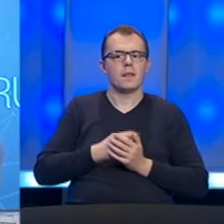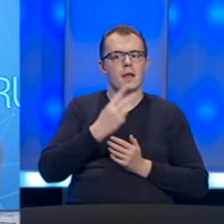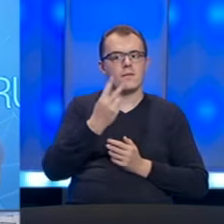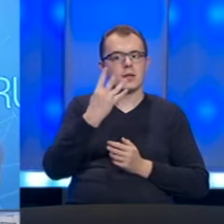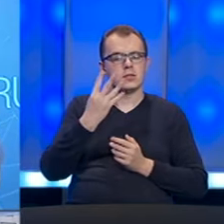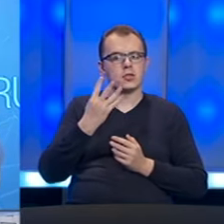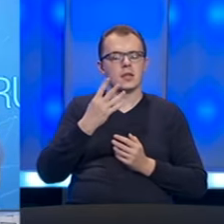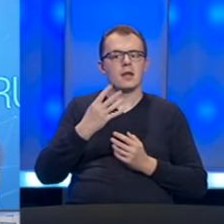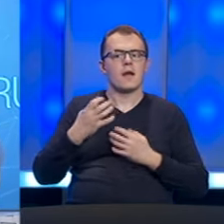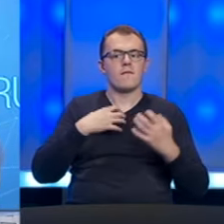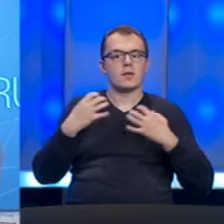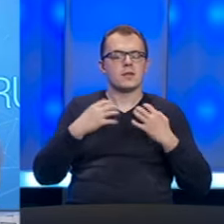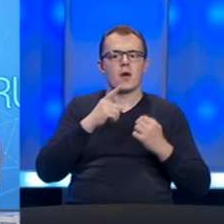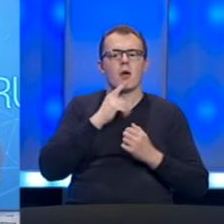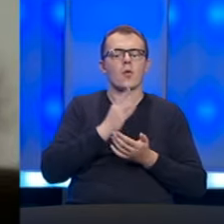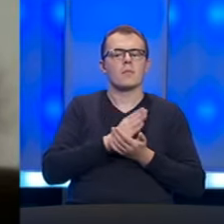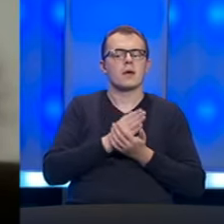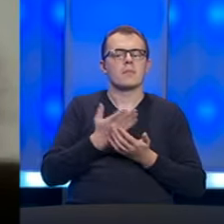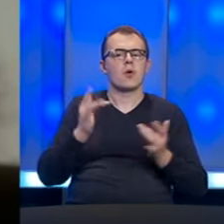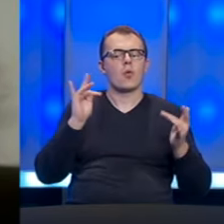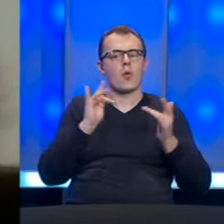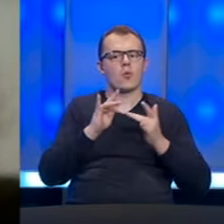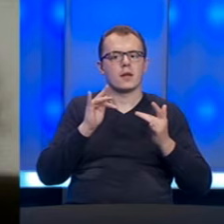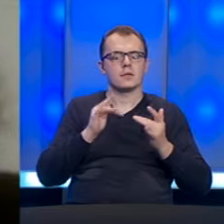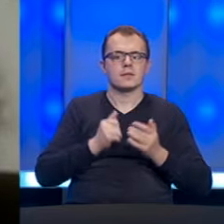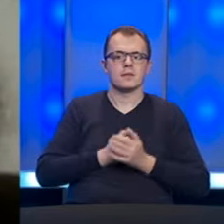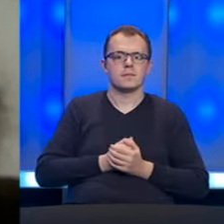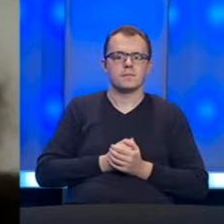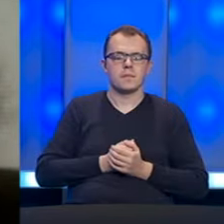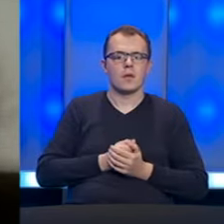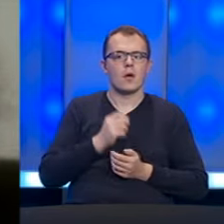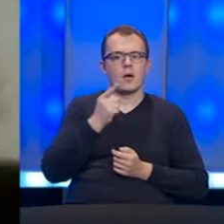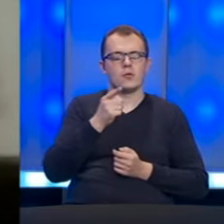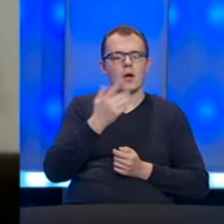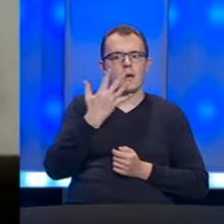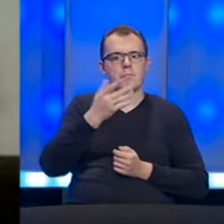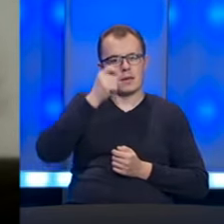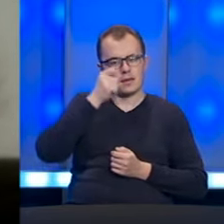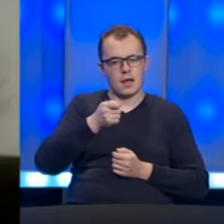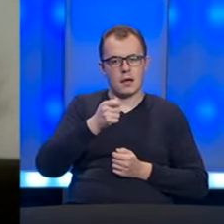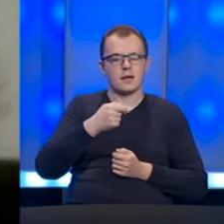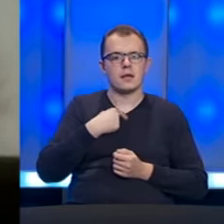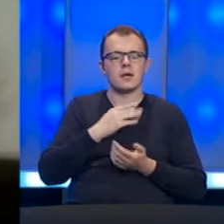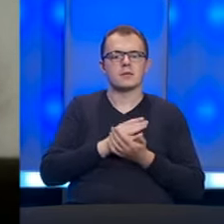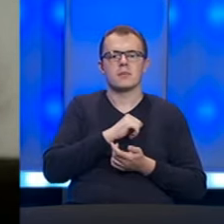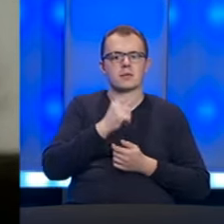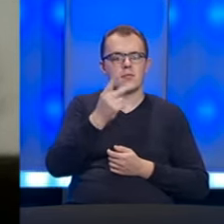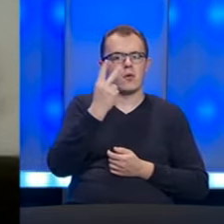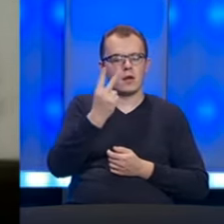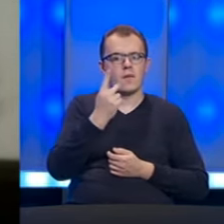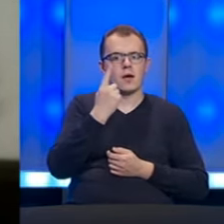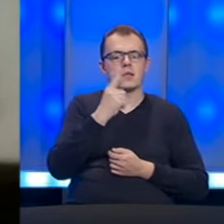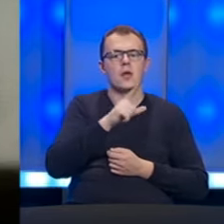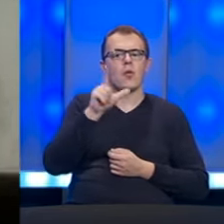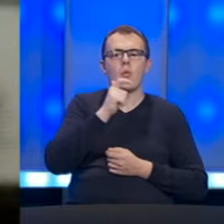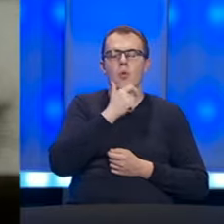24 festivala u kojima je bio u konkurenciji. Od toga 5 nagrada. Ja sam bila samo na 2 festivala, jedan u